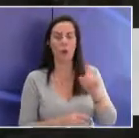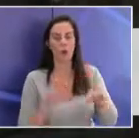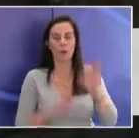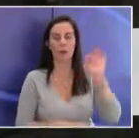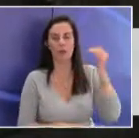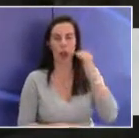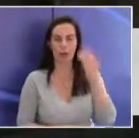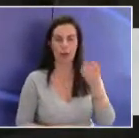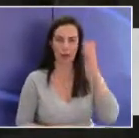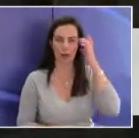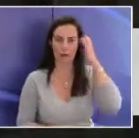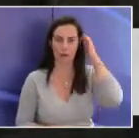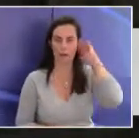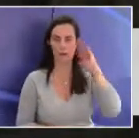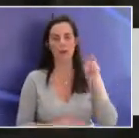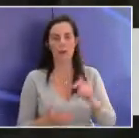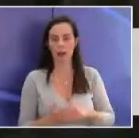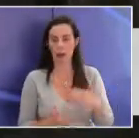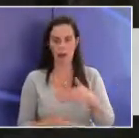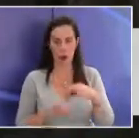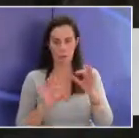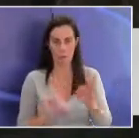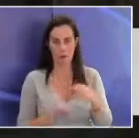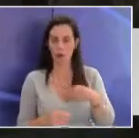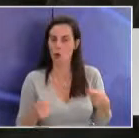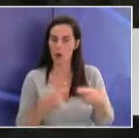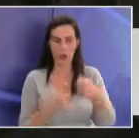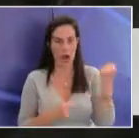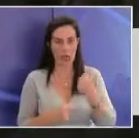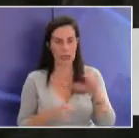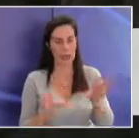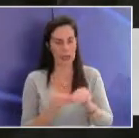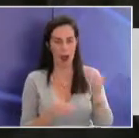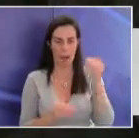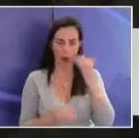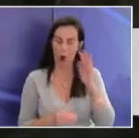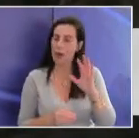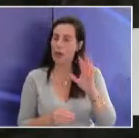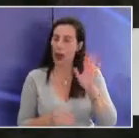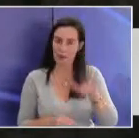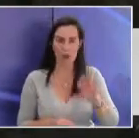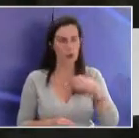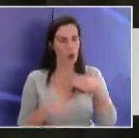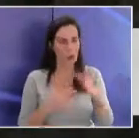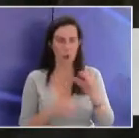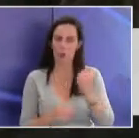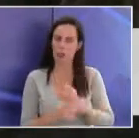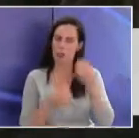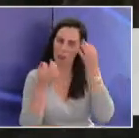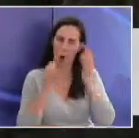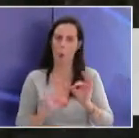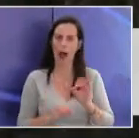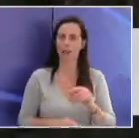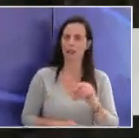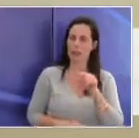נבחר עבורם. מכיוון שאנחנו בהחלט בעלי ברית, גם אם אנחנו לא מסכימים עם מהלכים או שיש לנו ביקורת, אנחנו עושים את זה בצורה מכובדת. עכשיו